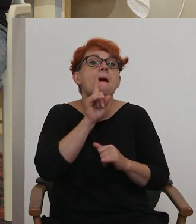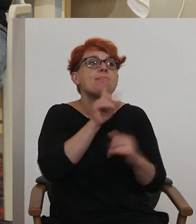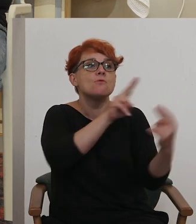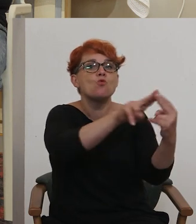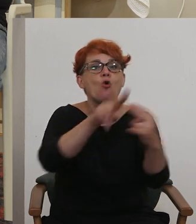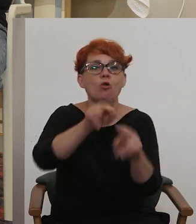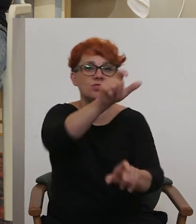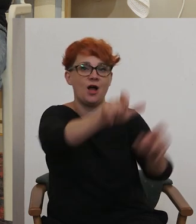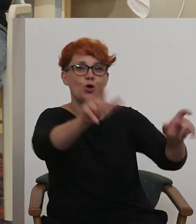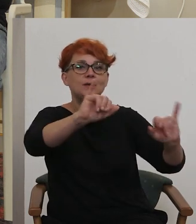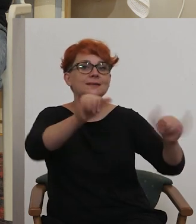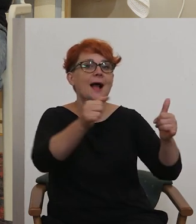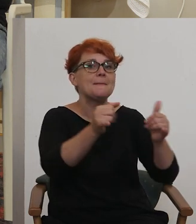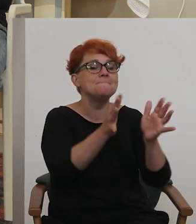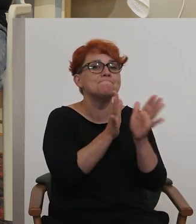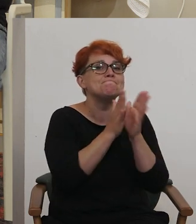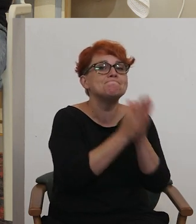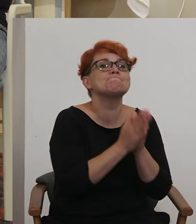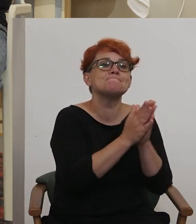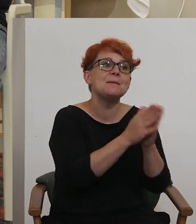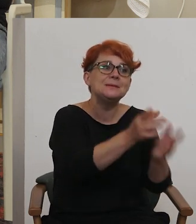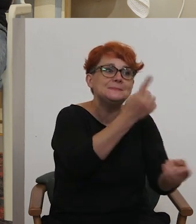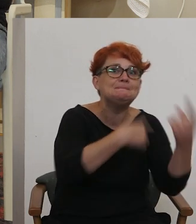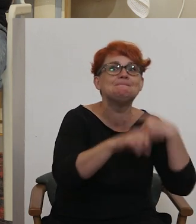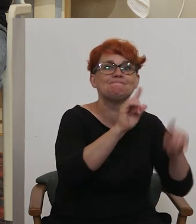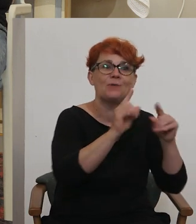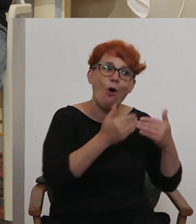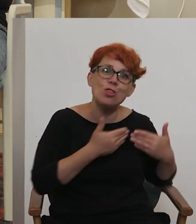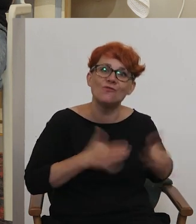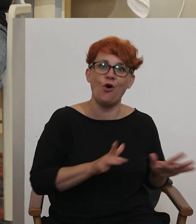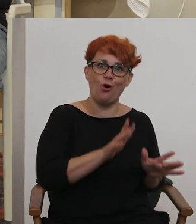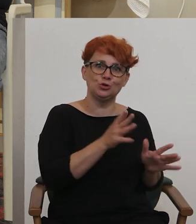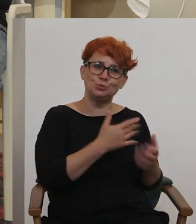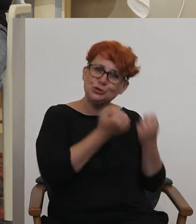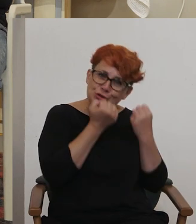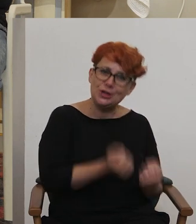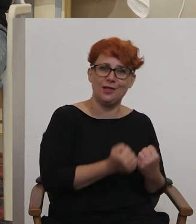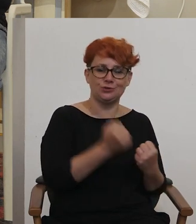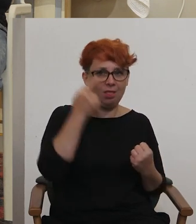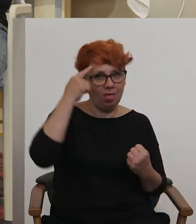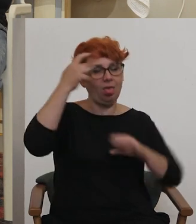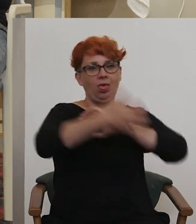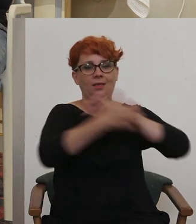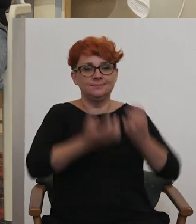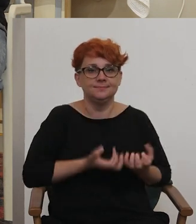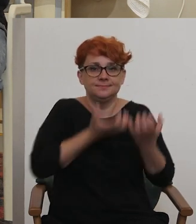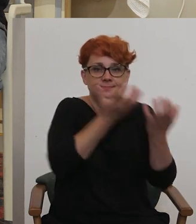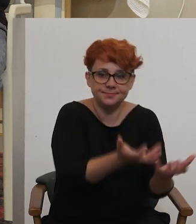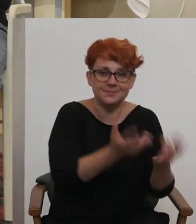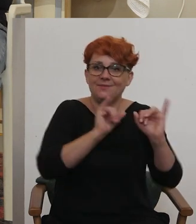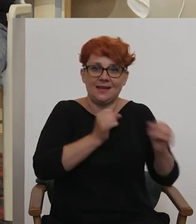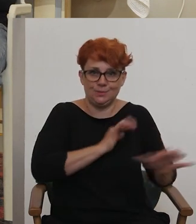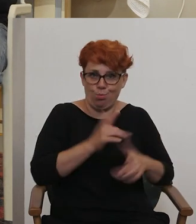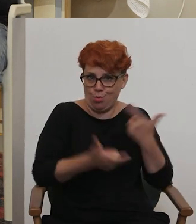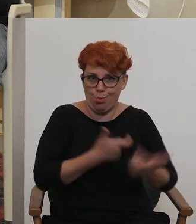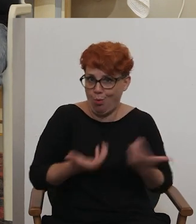sposób pan ich otwierał i przekonywał do tego, żeby właśnie dzielili się tymi bardzo trudnymi wspomnieniami? Muszę państwu powiedzieć,